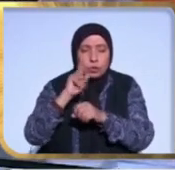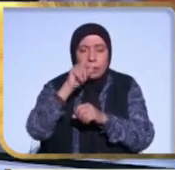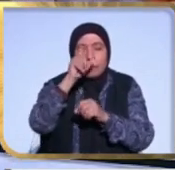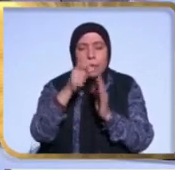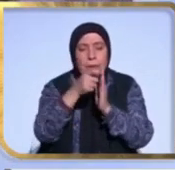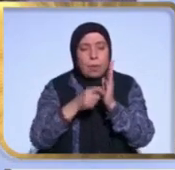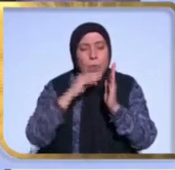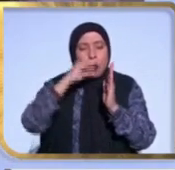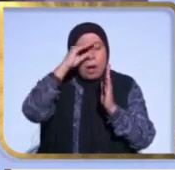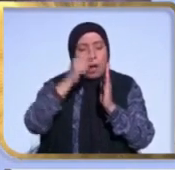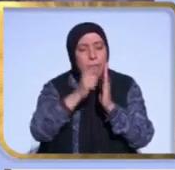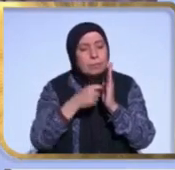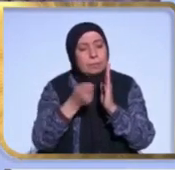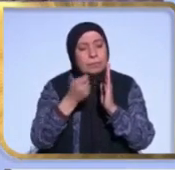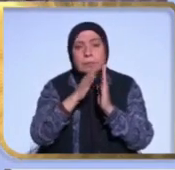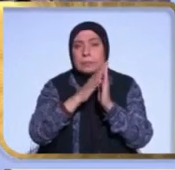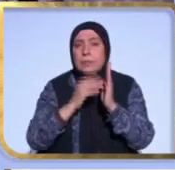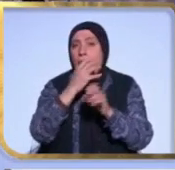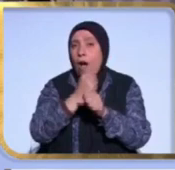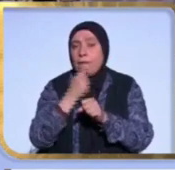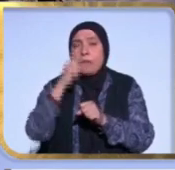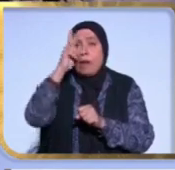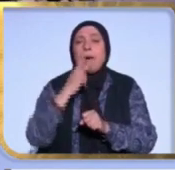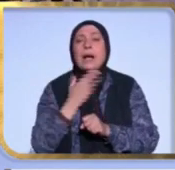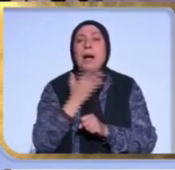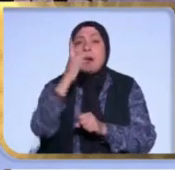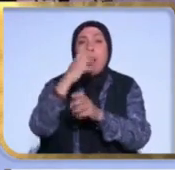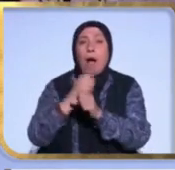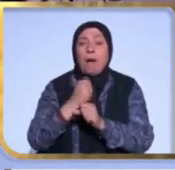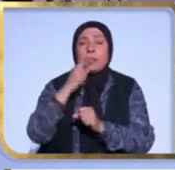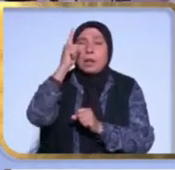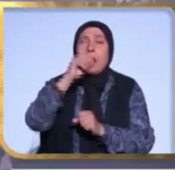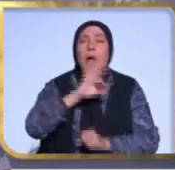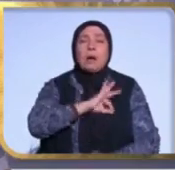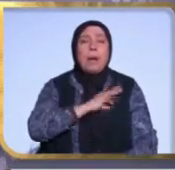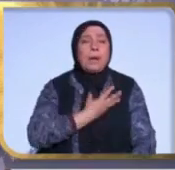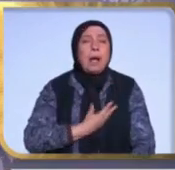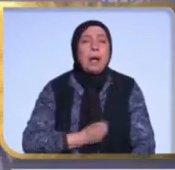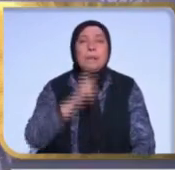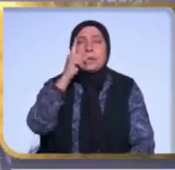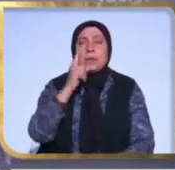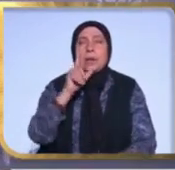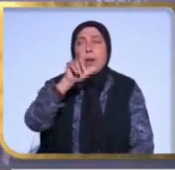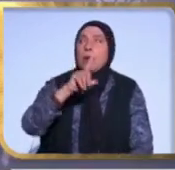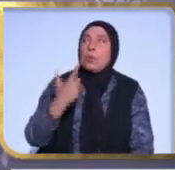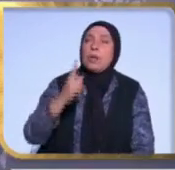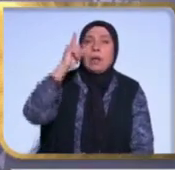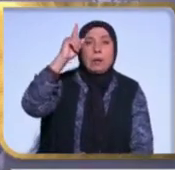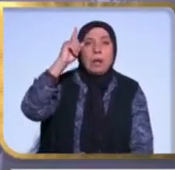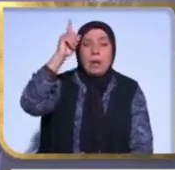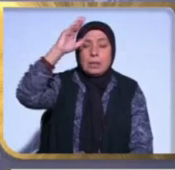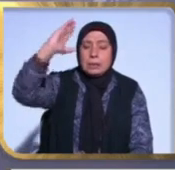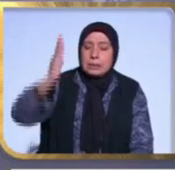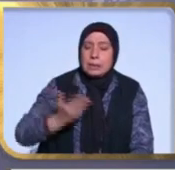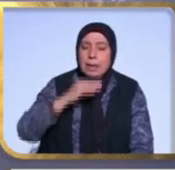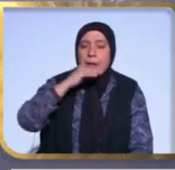مجيد في لوح محفوظ، فالله خير حافظا وهو أرحم الراحمين. إن وليي الله الذي نزل الكتاب